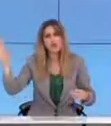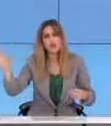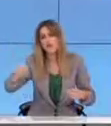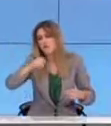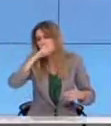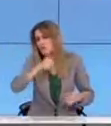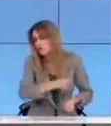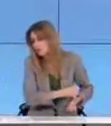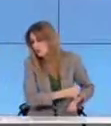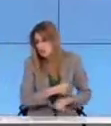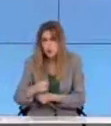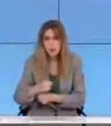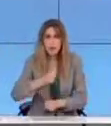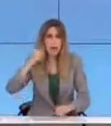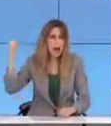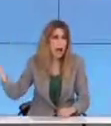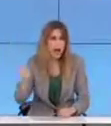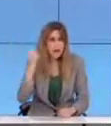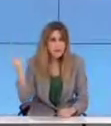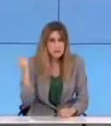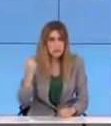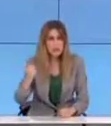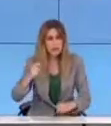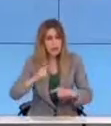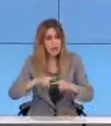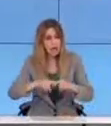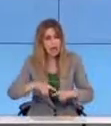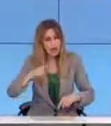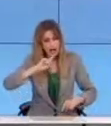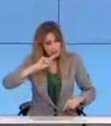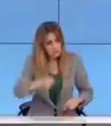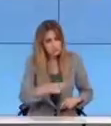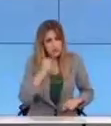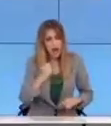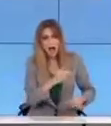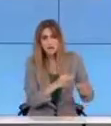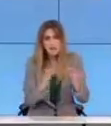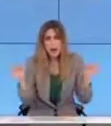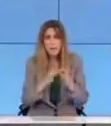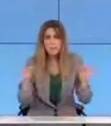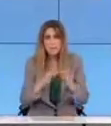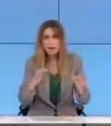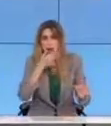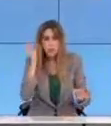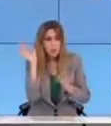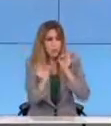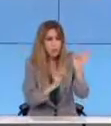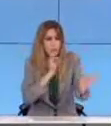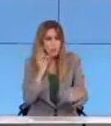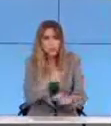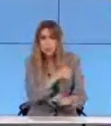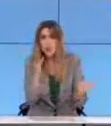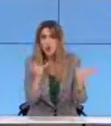της αυστηρής δημοσιονομικής προσαρμογής στην Ευρώπη, που μιλούσαν με πολύ άσχημα λόγια όχι μόνο για την Ελλάδα, αλλά και για τους